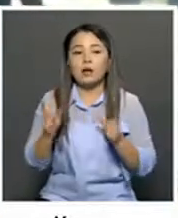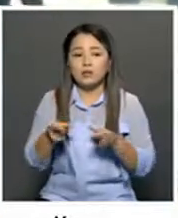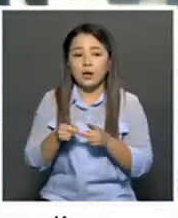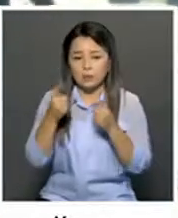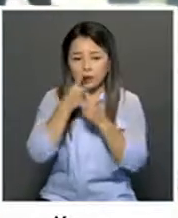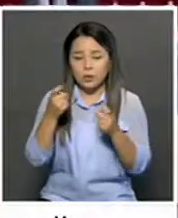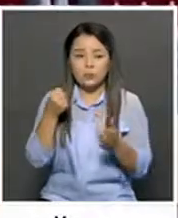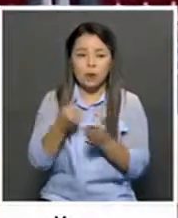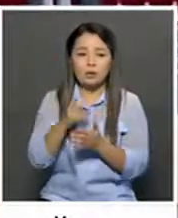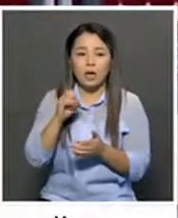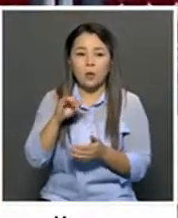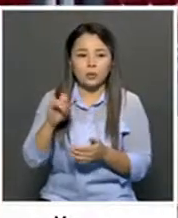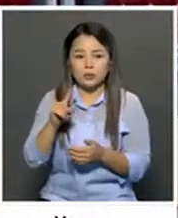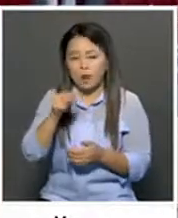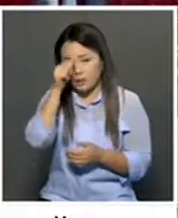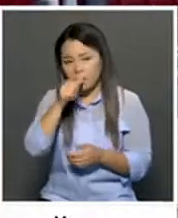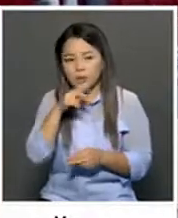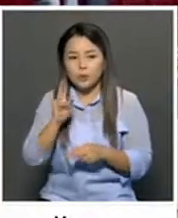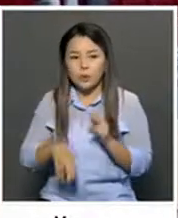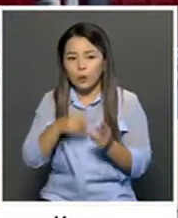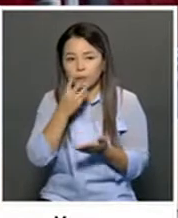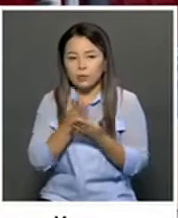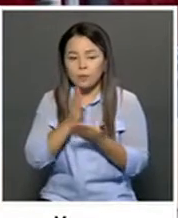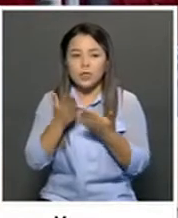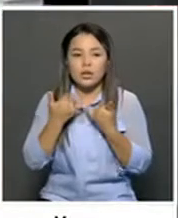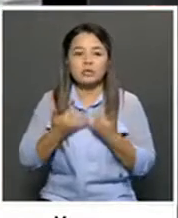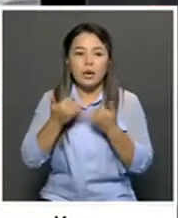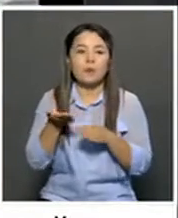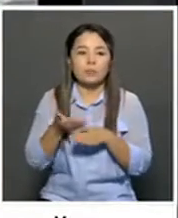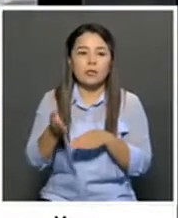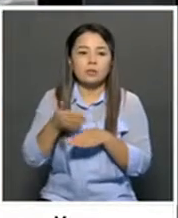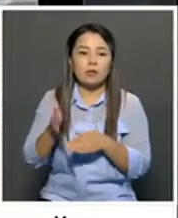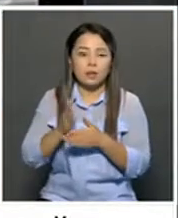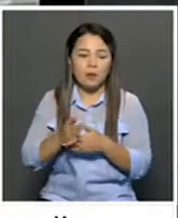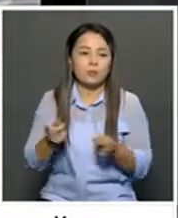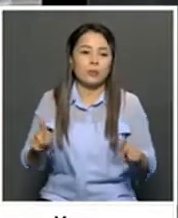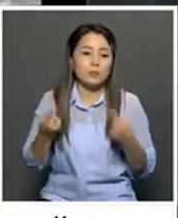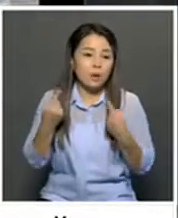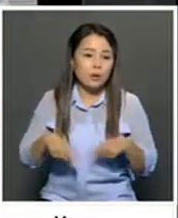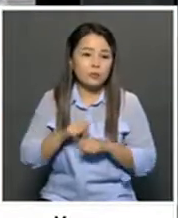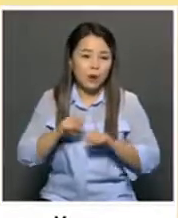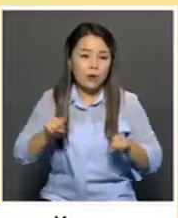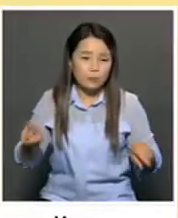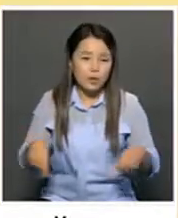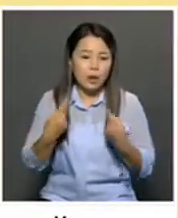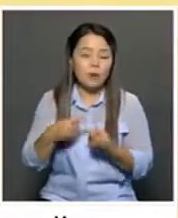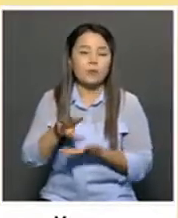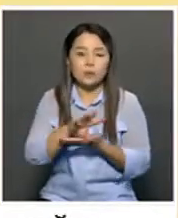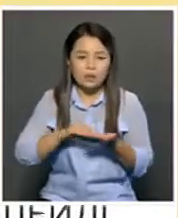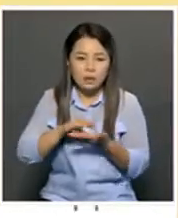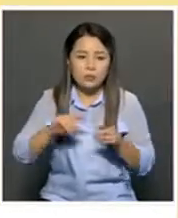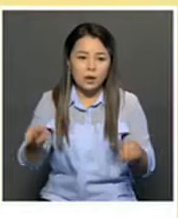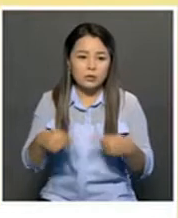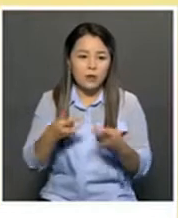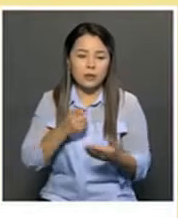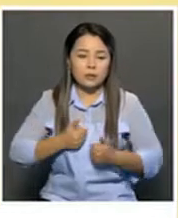жарияланды. Бірақ экономиканы құтқару үшін шектеулерді бірте-бірте жеңілдетуге тура келген. Енді сол шараларға қайта оралу қажет болып отыр.